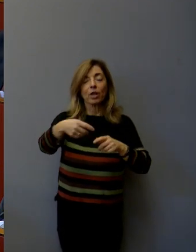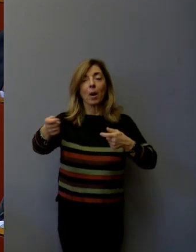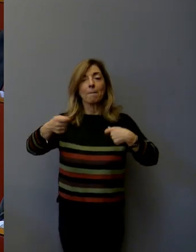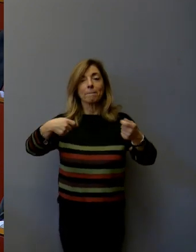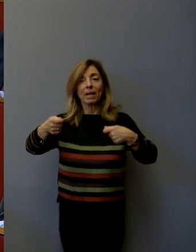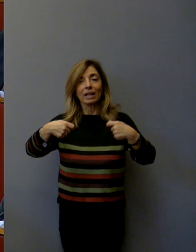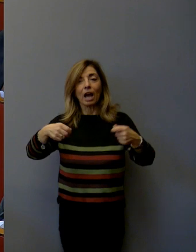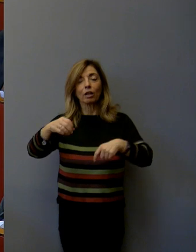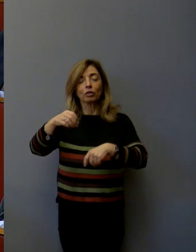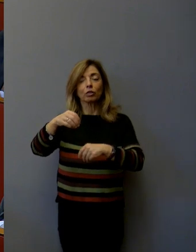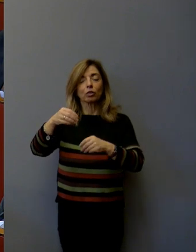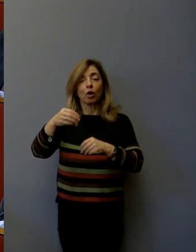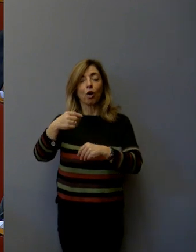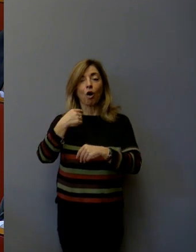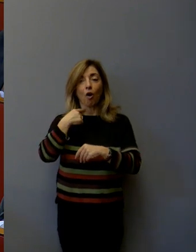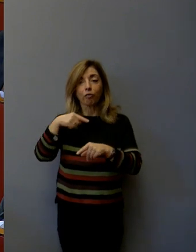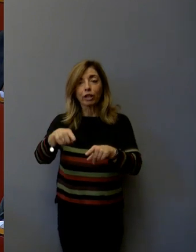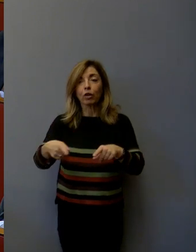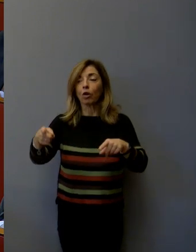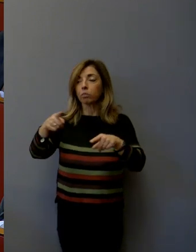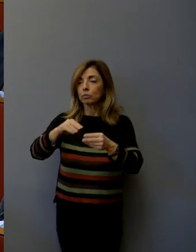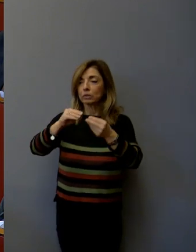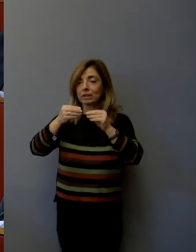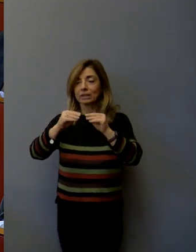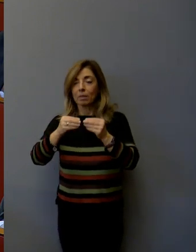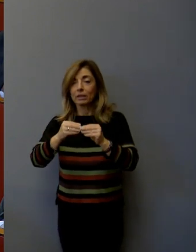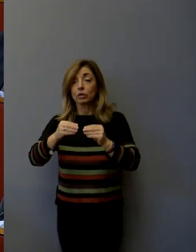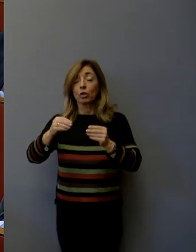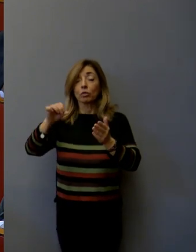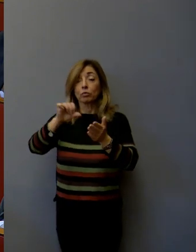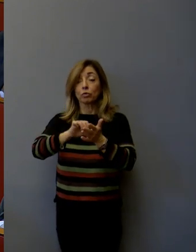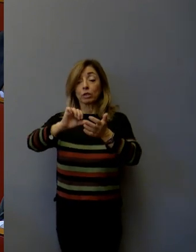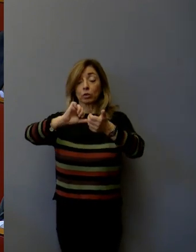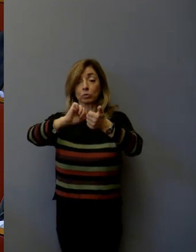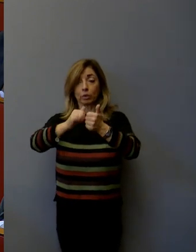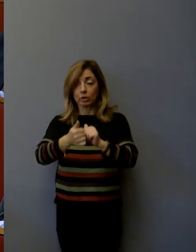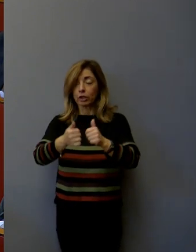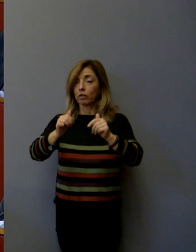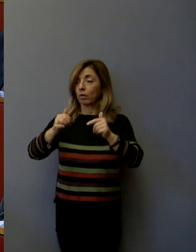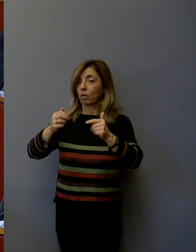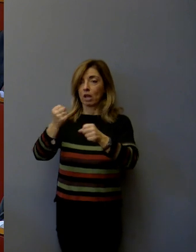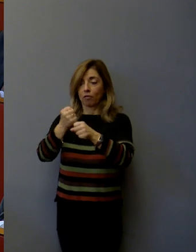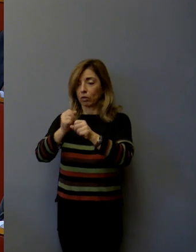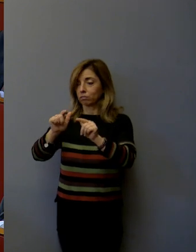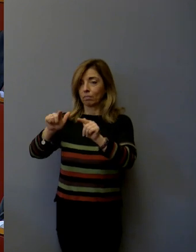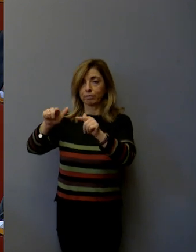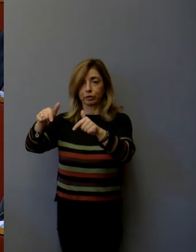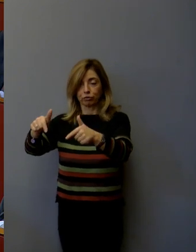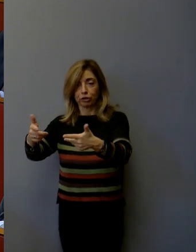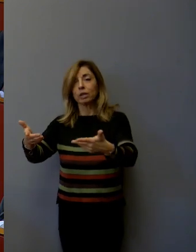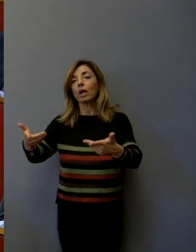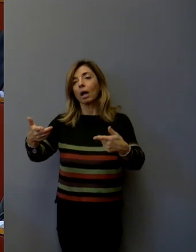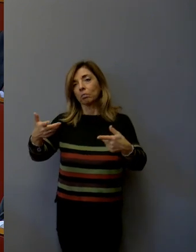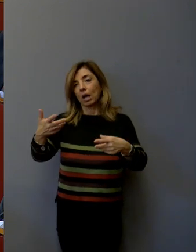un grande impianto sportivo una piscina Insomma non ha una zona disinteressata dai lavori pubblici e questo